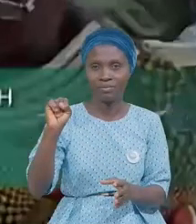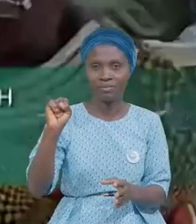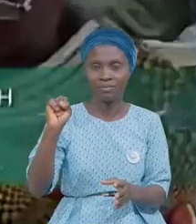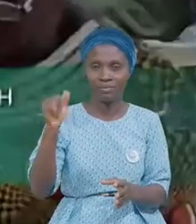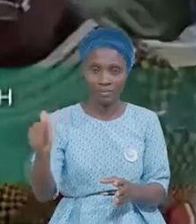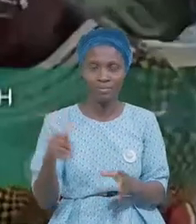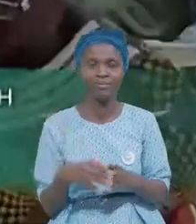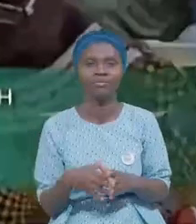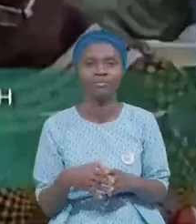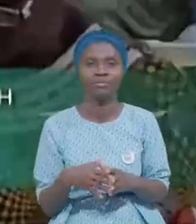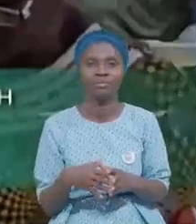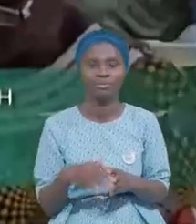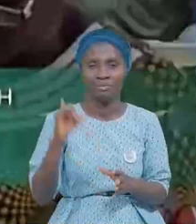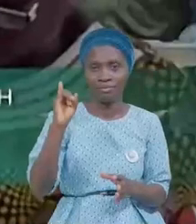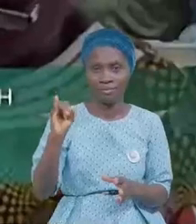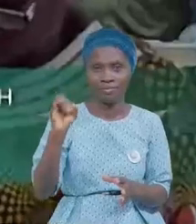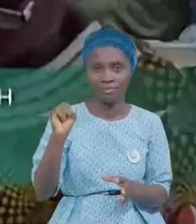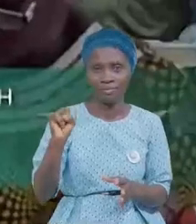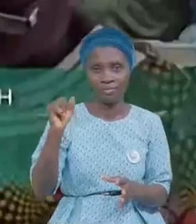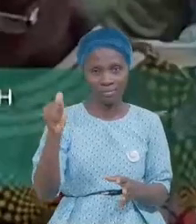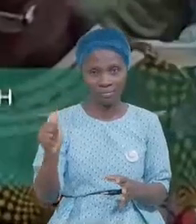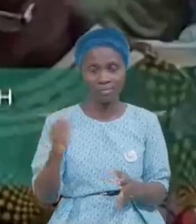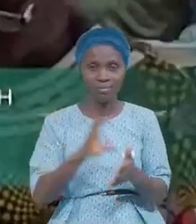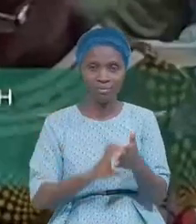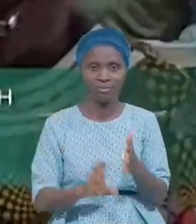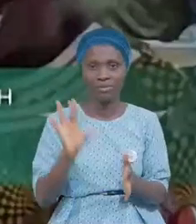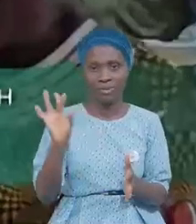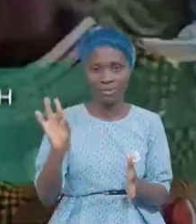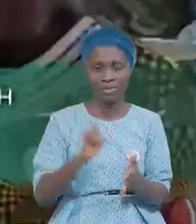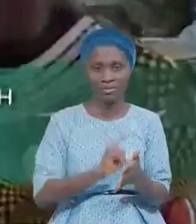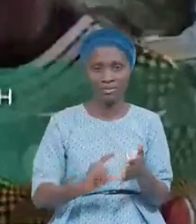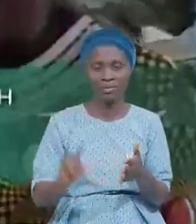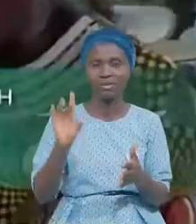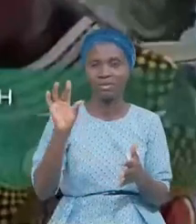18. Ésaïe chapitre 8, 18.